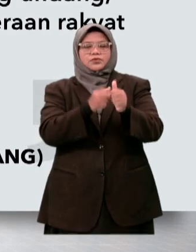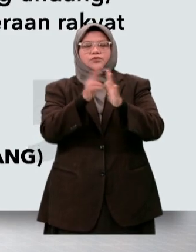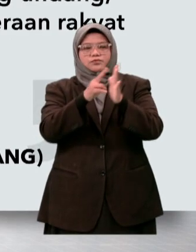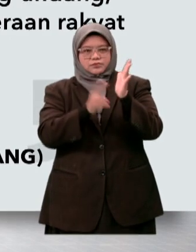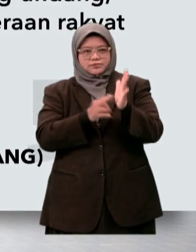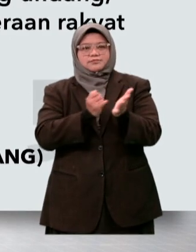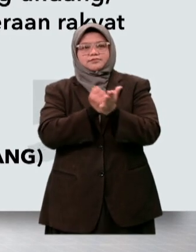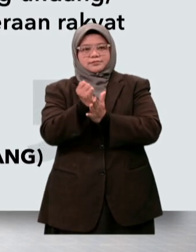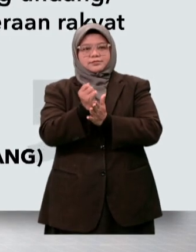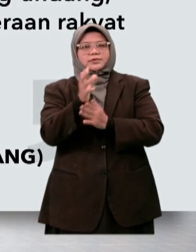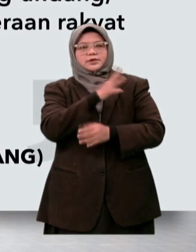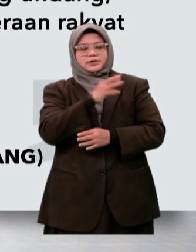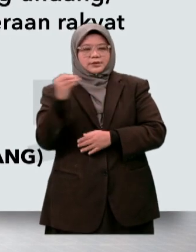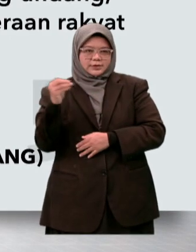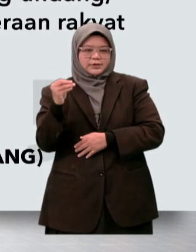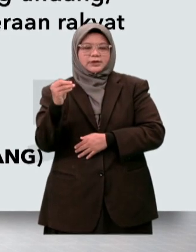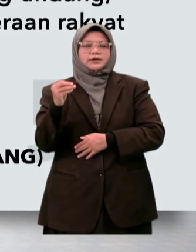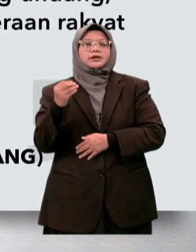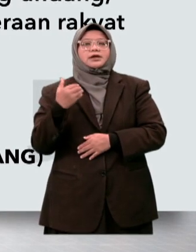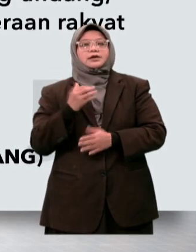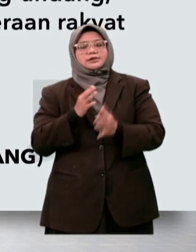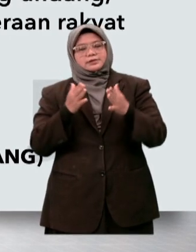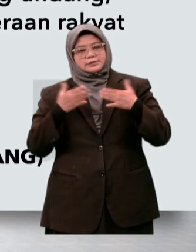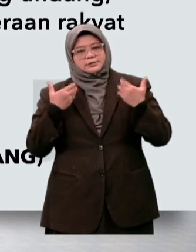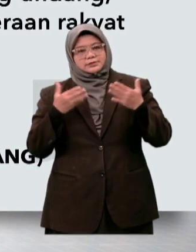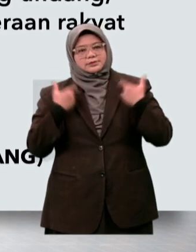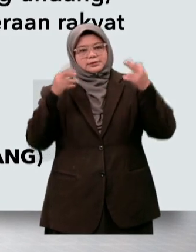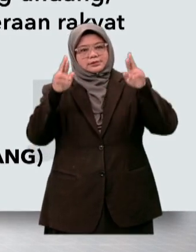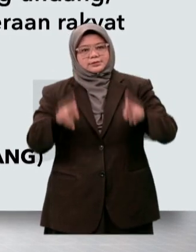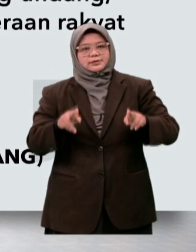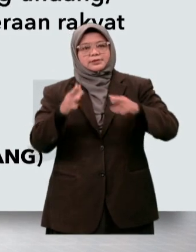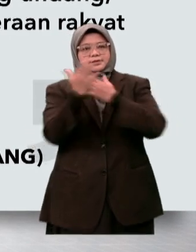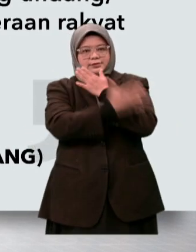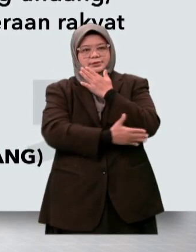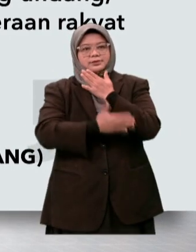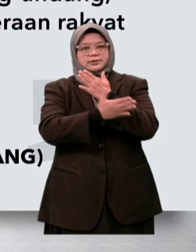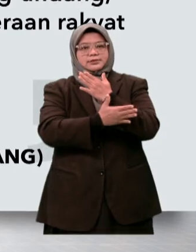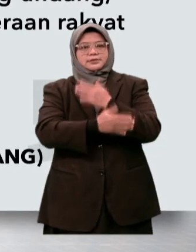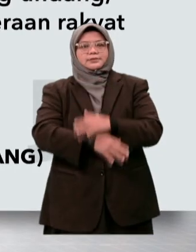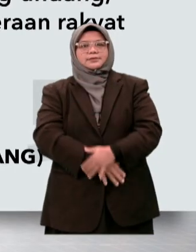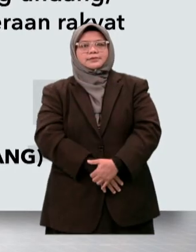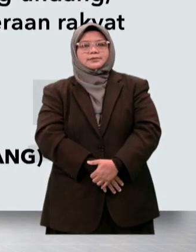undang-undang kepada pelembagaan dan kesejahteraan rakyat dan negara